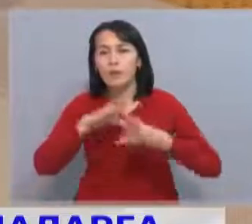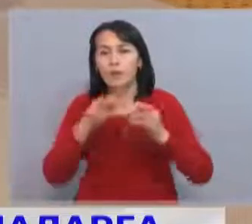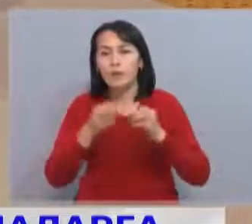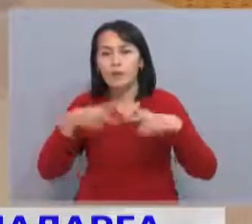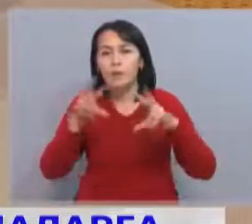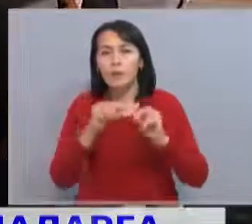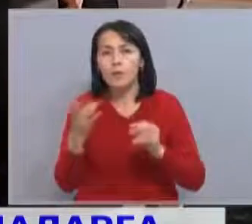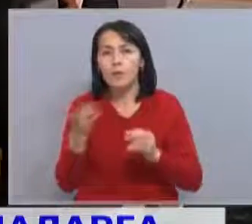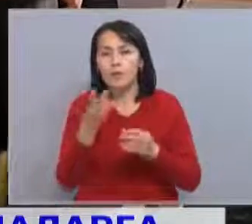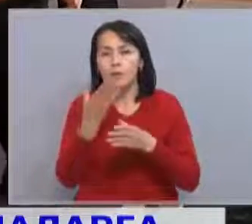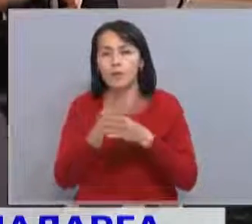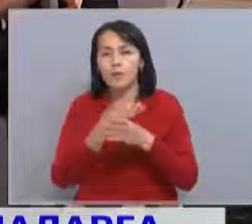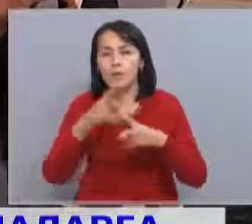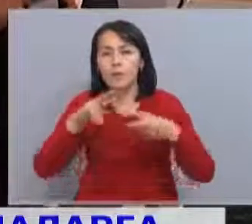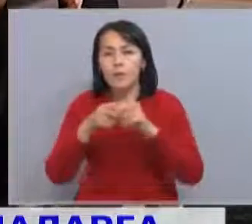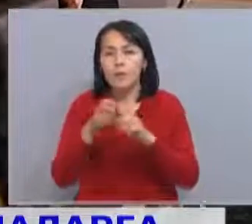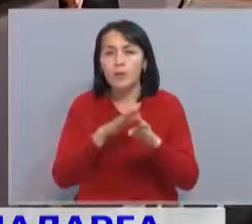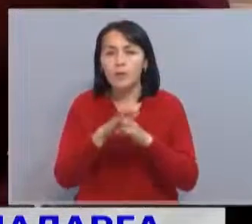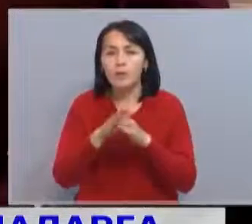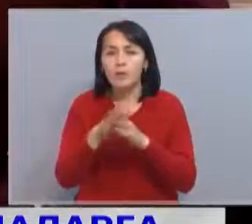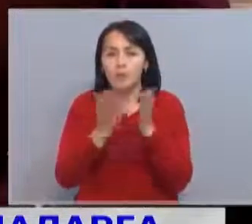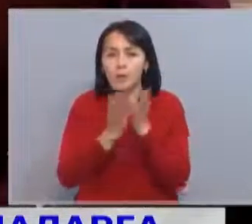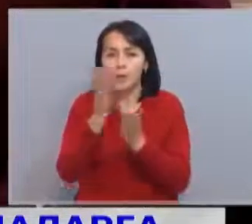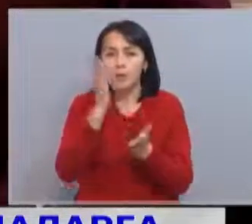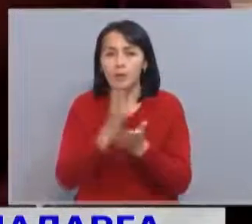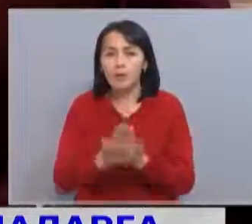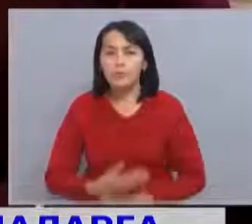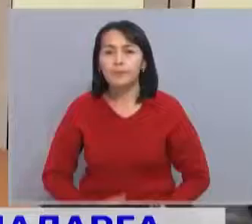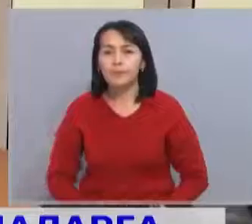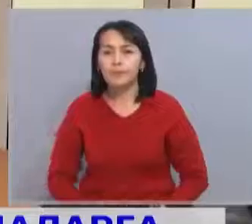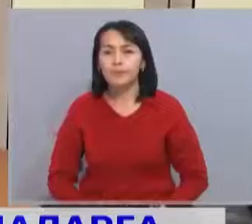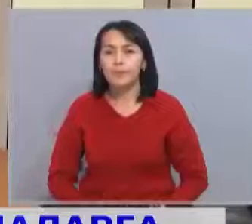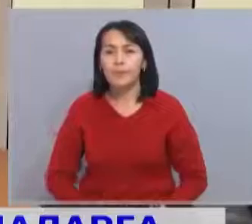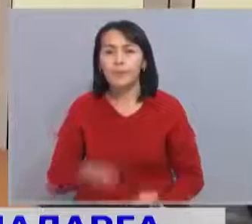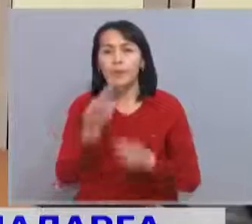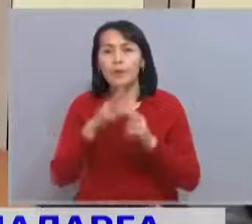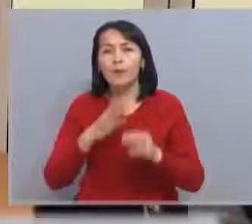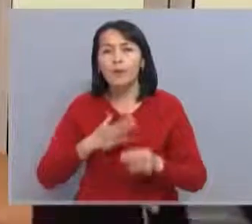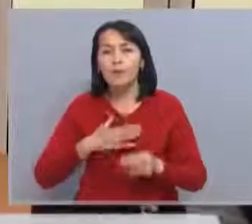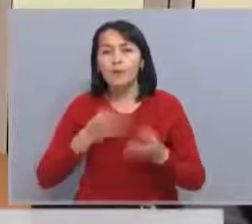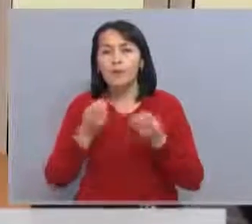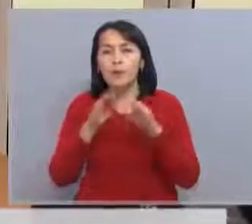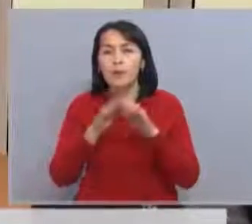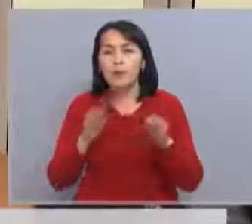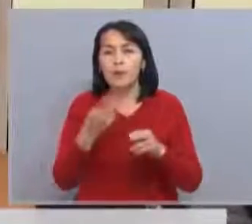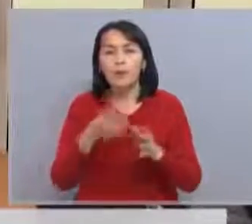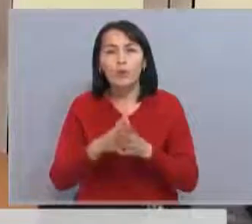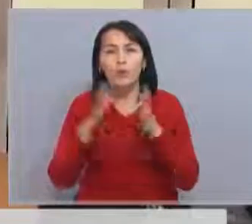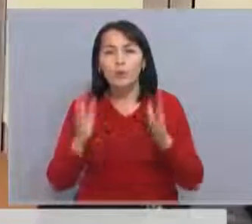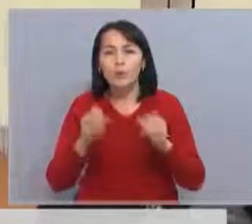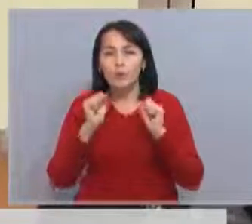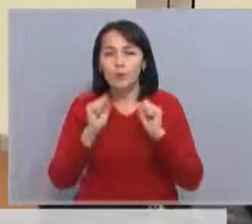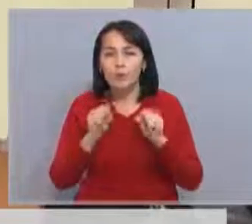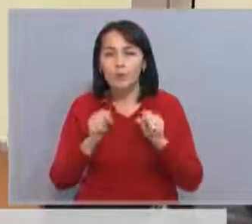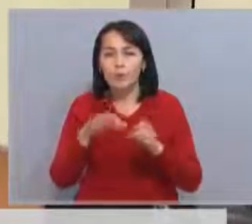мамандары қажет кеңес беріп, мәселесі бойынша бағыт-бағдар көрсетіп отырады дейді. Бұл деген бізде және балаларға деген үлкен